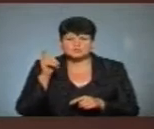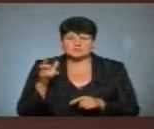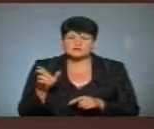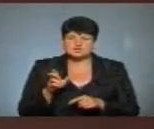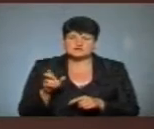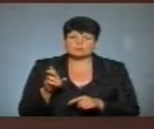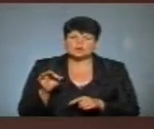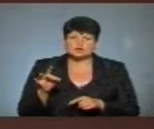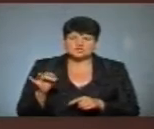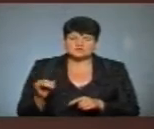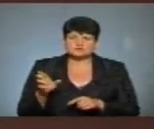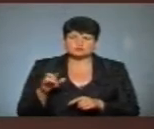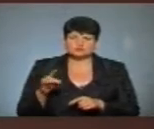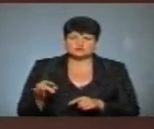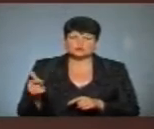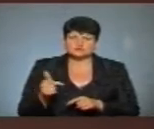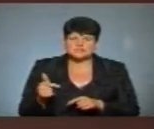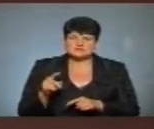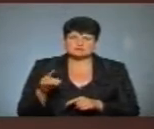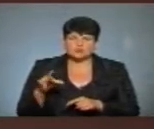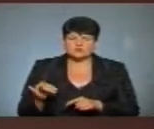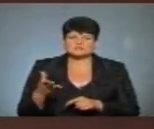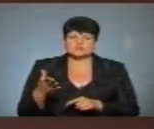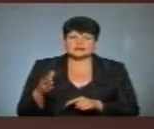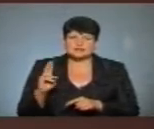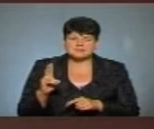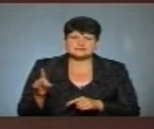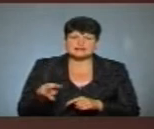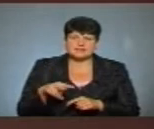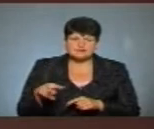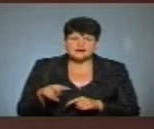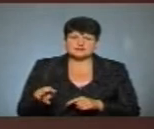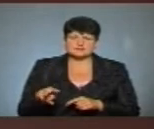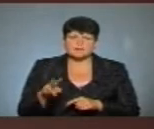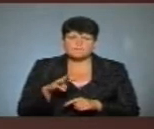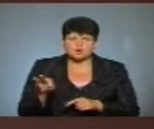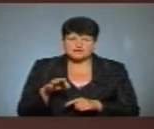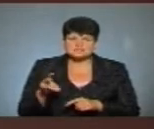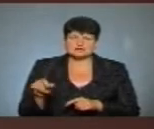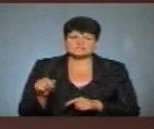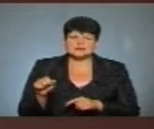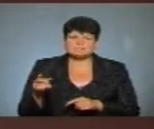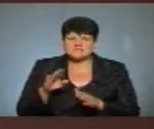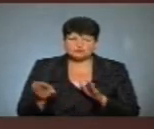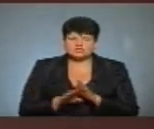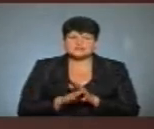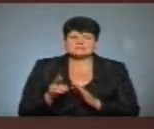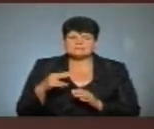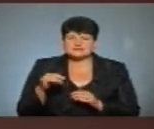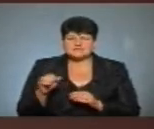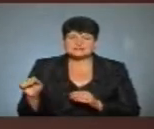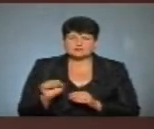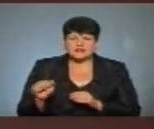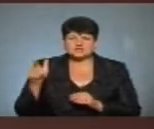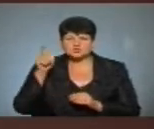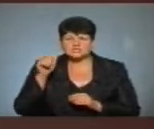Бережанський, Борщівський, Бучицький, Гусятинський, Зборівський, Козівський, Кременецький, Лановецький, Монастириський, Підволочиський, Підгаєцький, Теребовлянський,